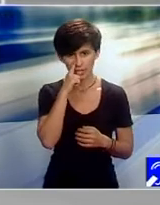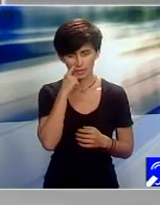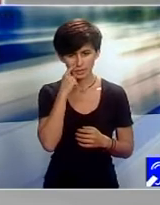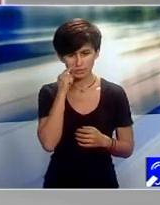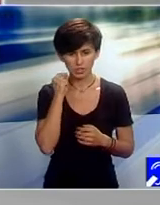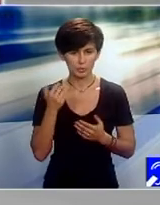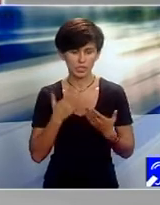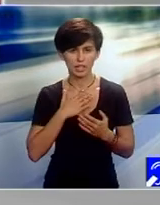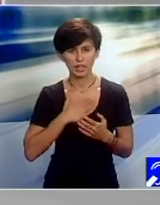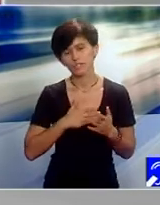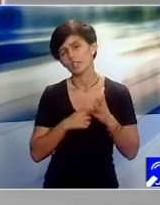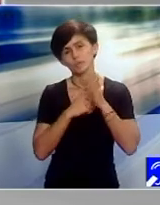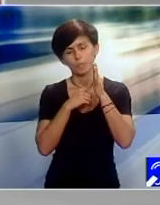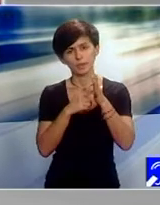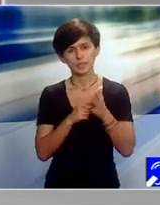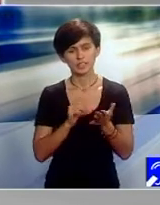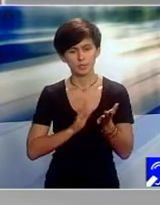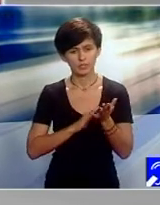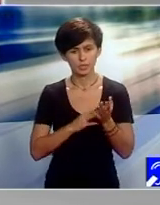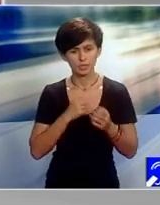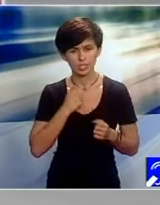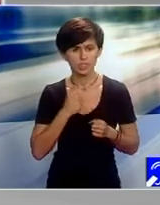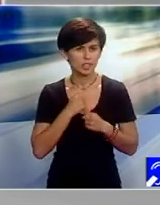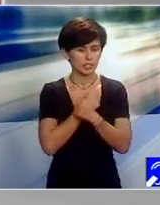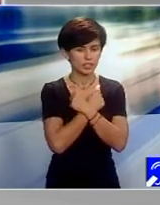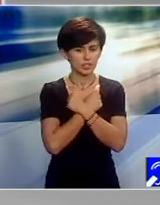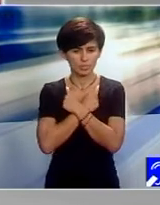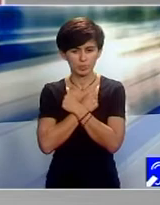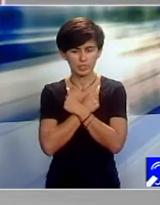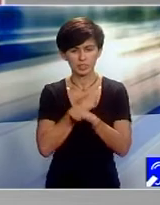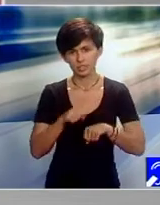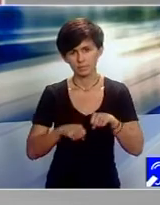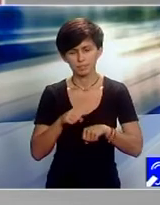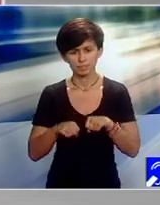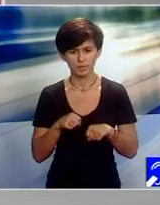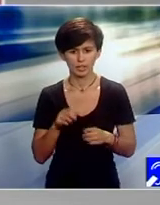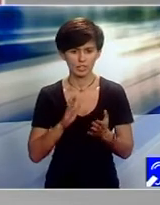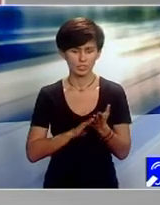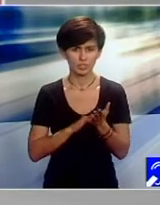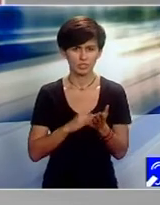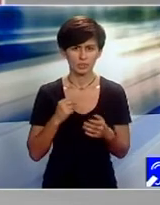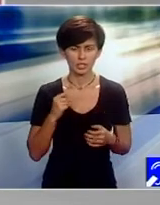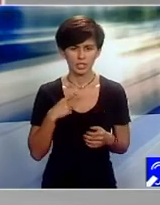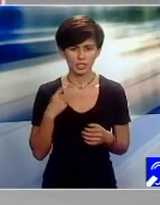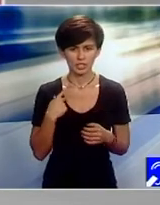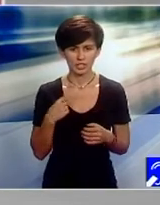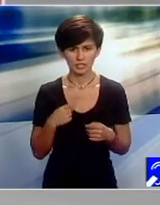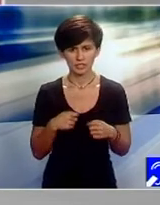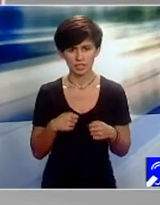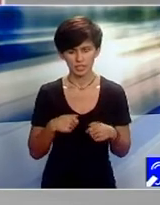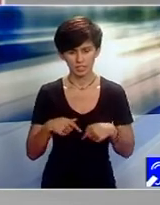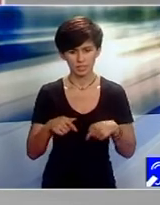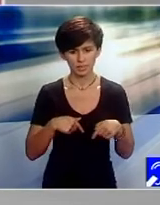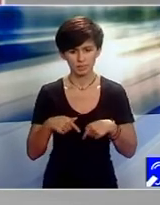să semnaleze prin faptul că iubesc să meargă cu bicicleta și faptul că și există în trafic și multe alte lucruri,